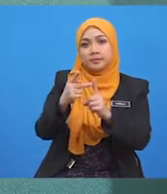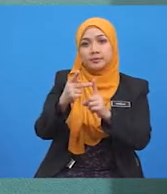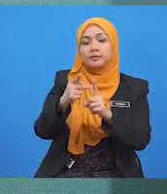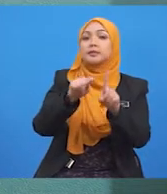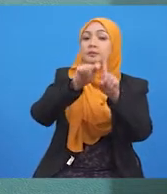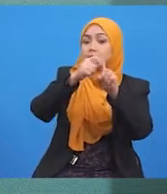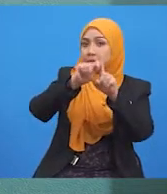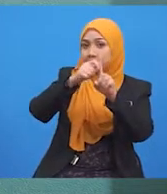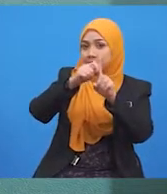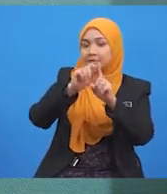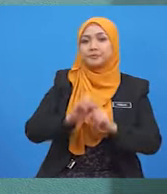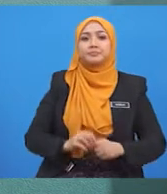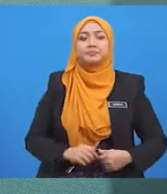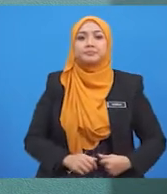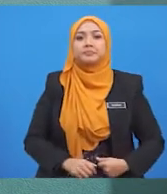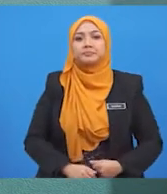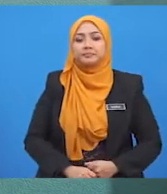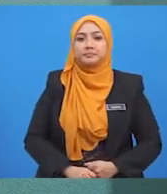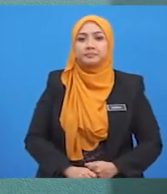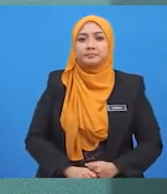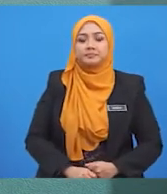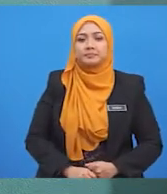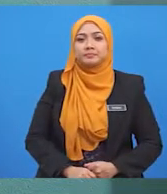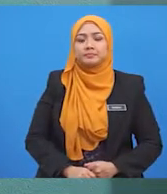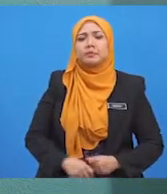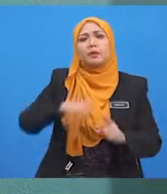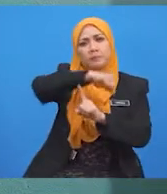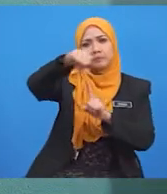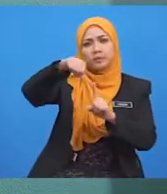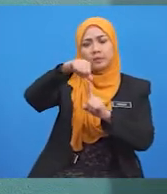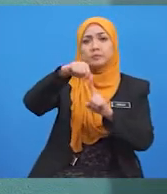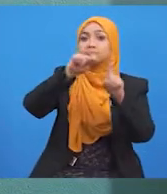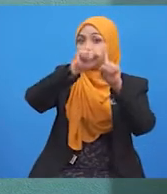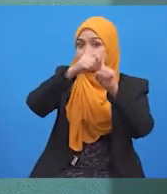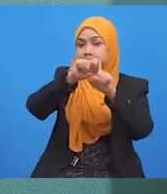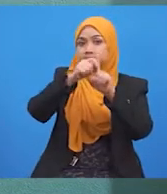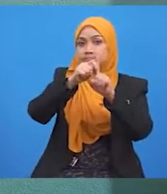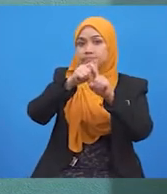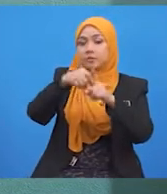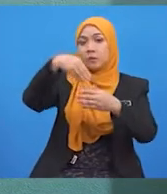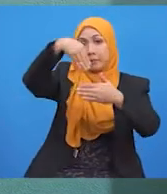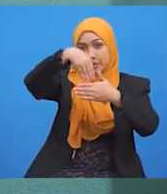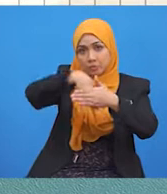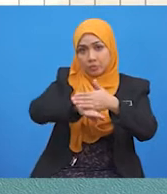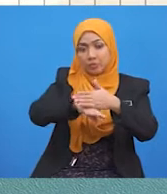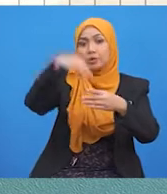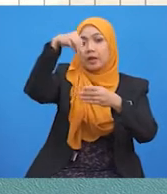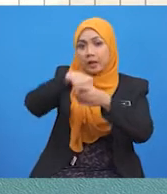ya ini keraknya Negeri mengembang apabila menerima hamba